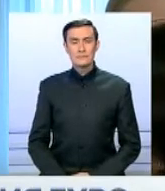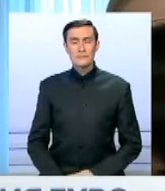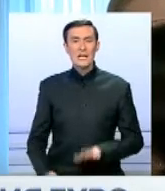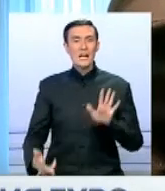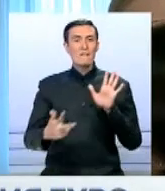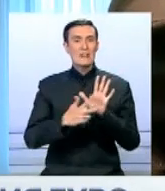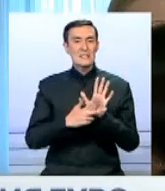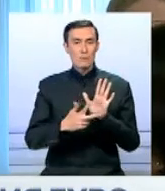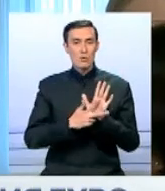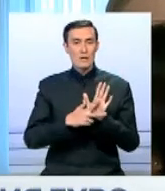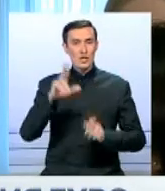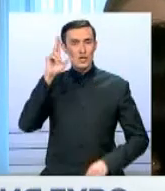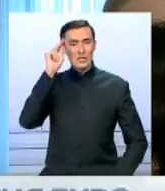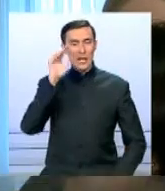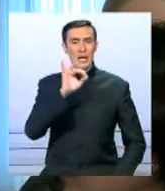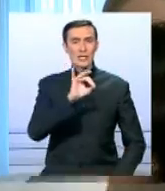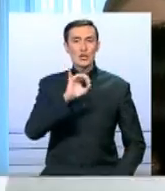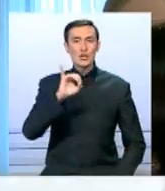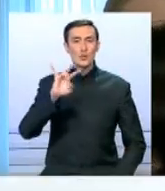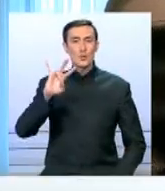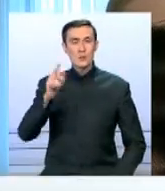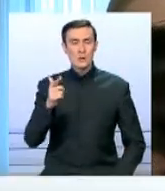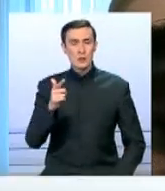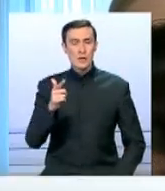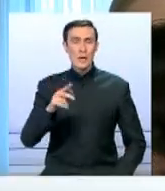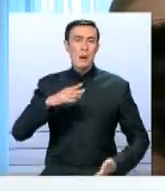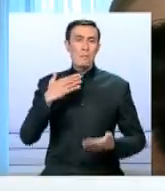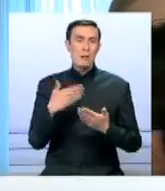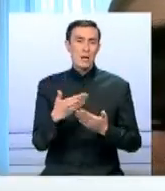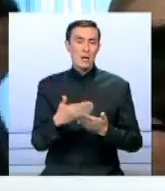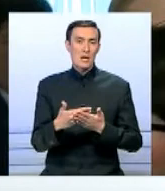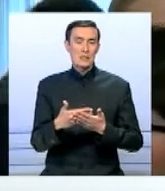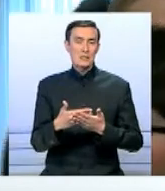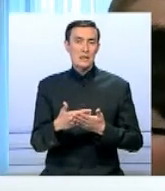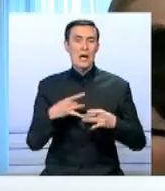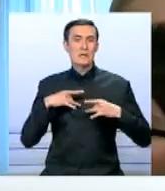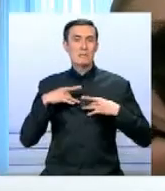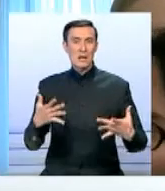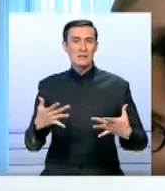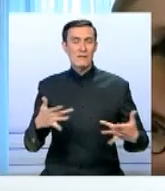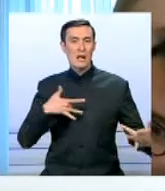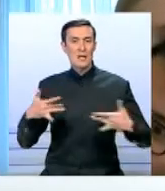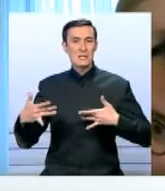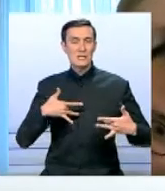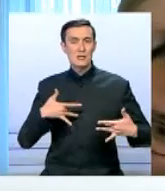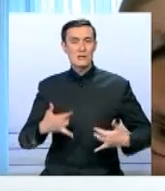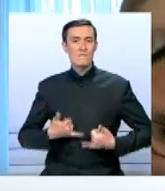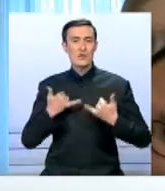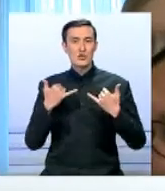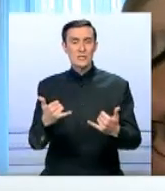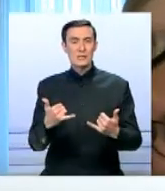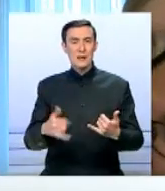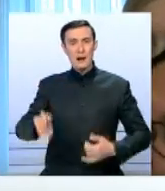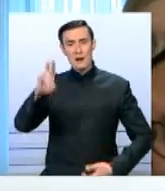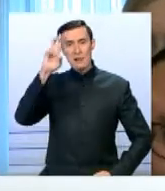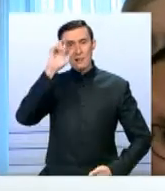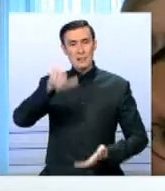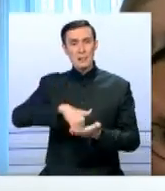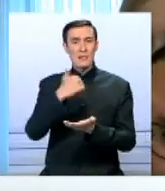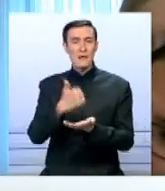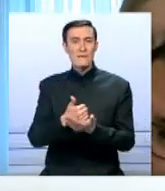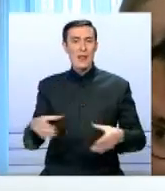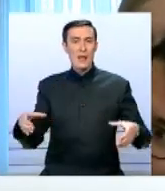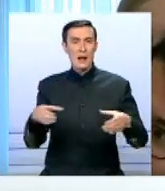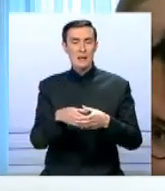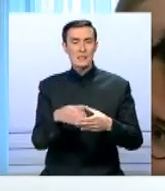8 июня предполагается праздничный концерт в честь глав